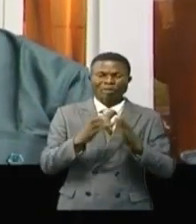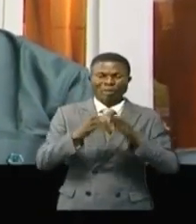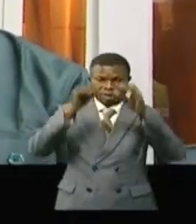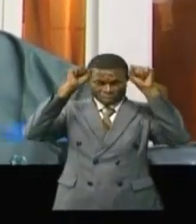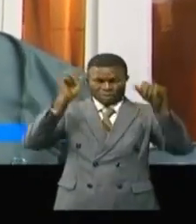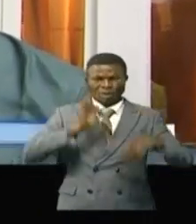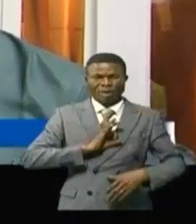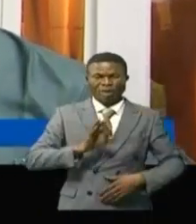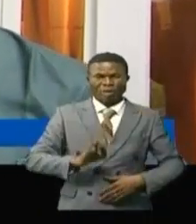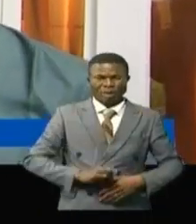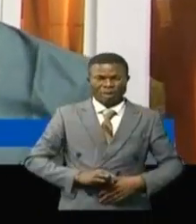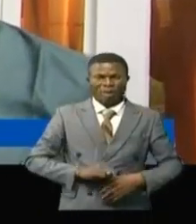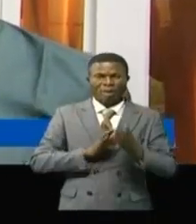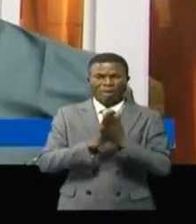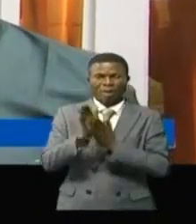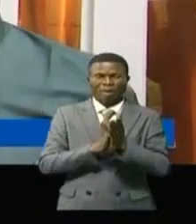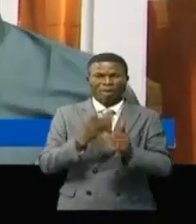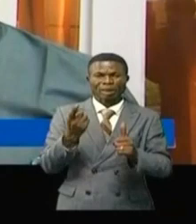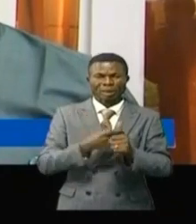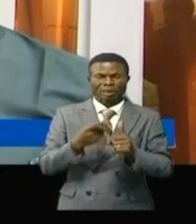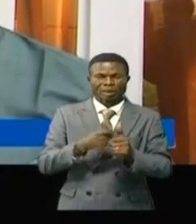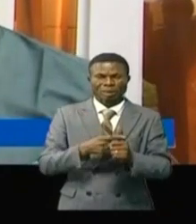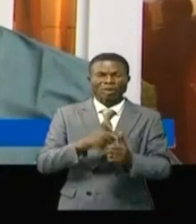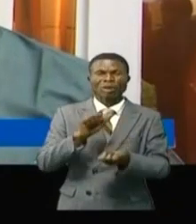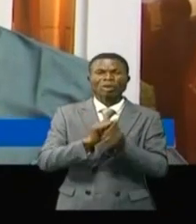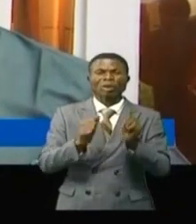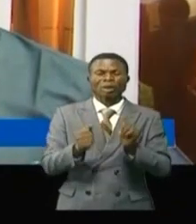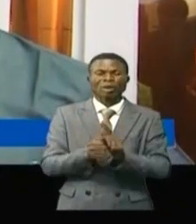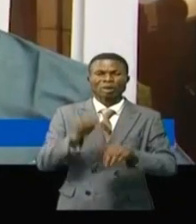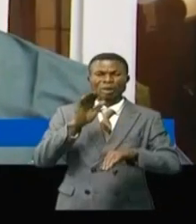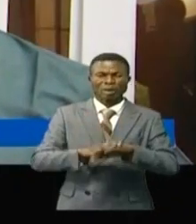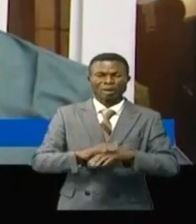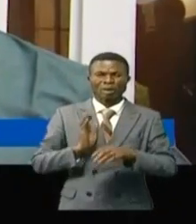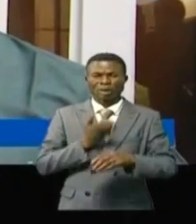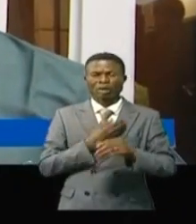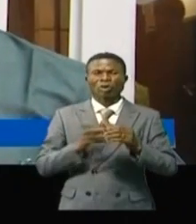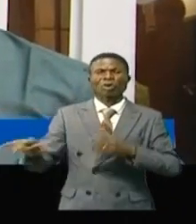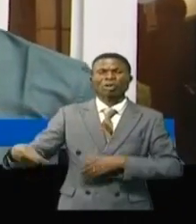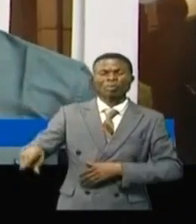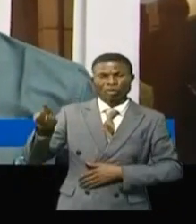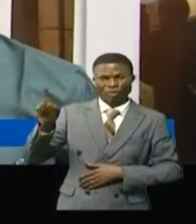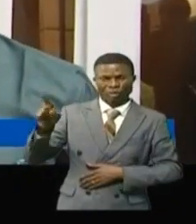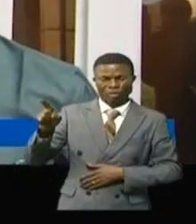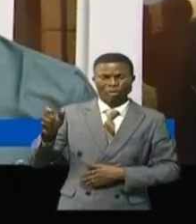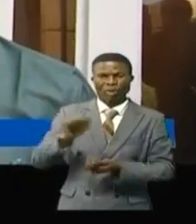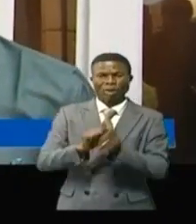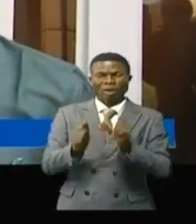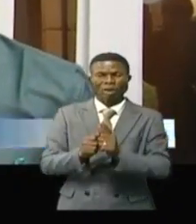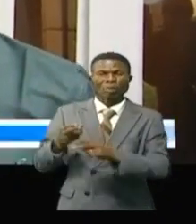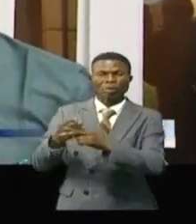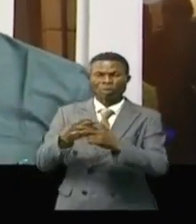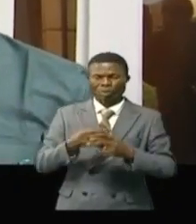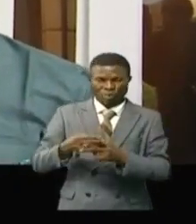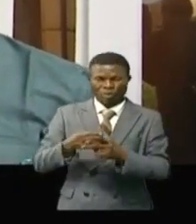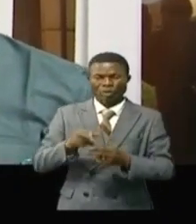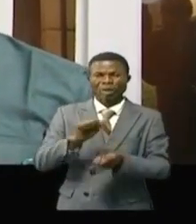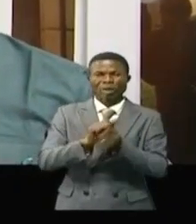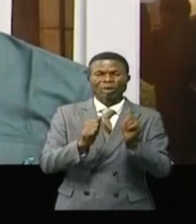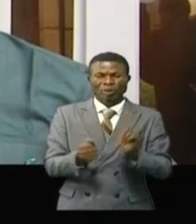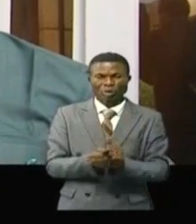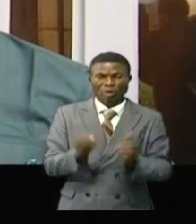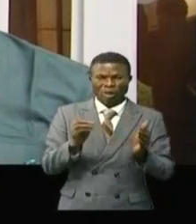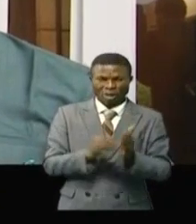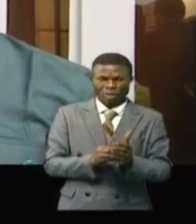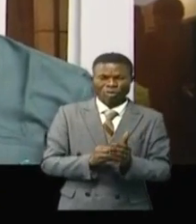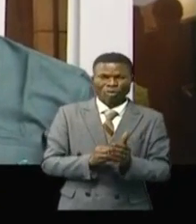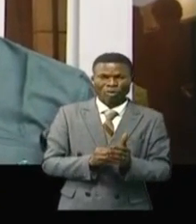l'État a tourné sur la situation qui prévaut dans notre province, la situation sécuritaire ainsi que la